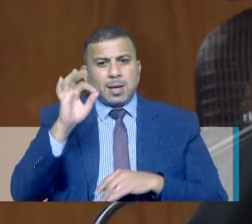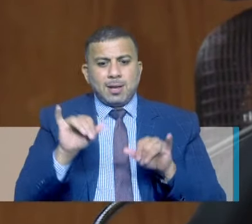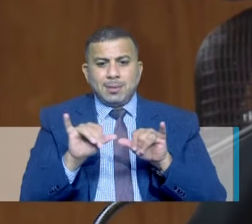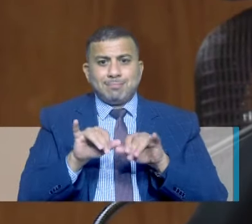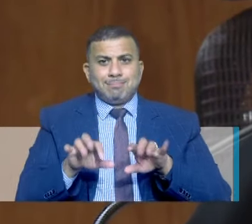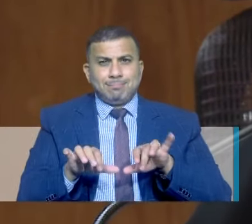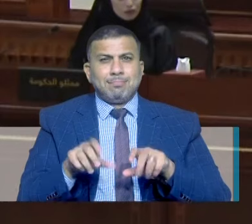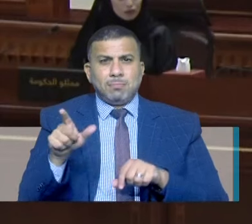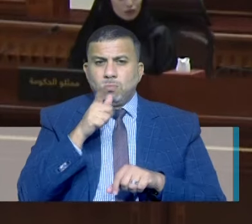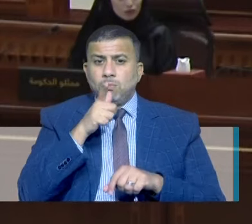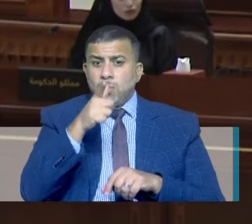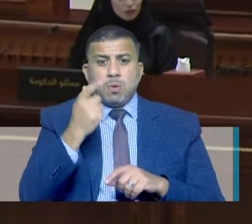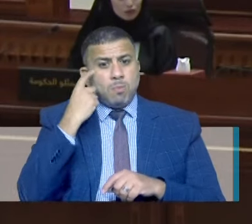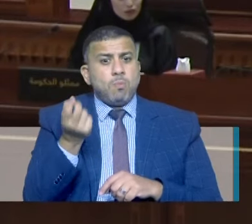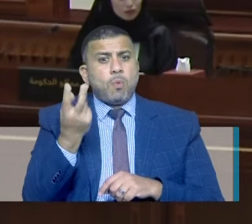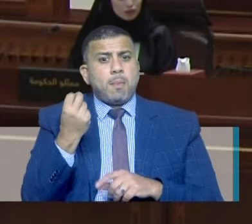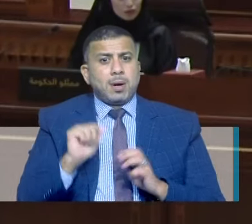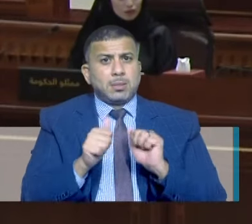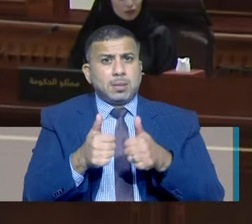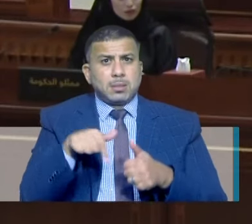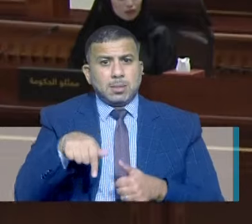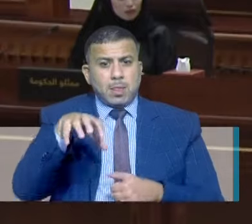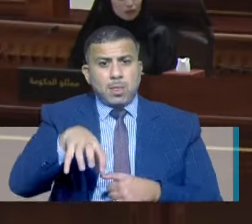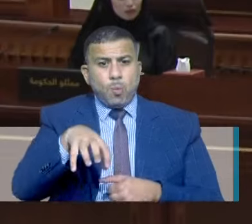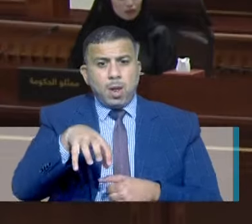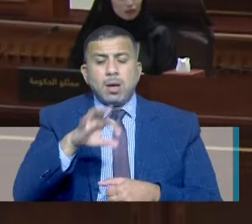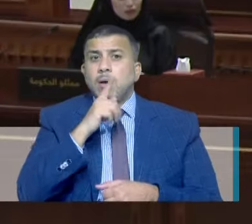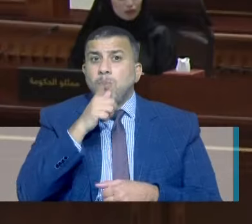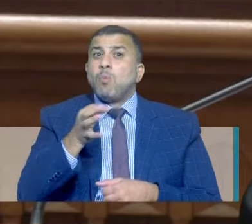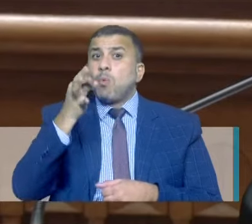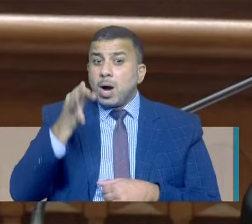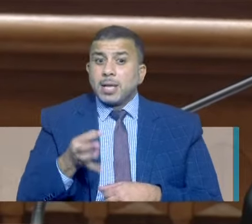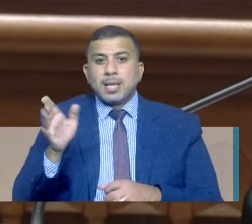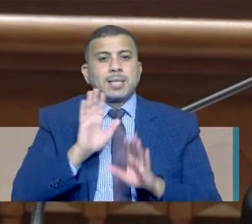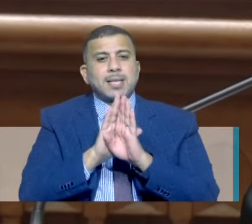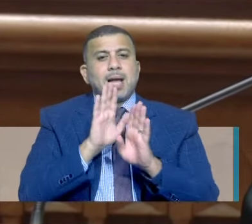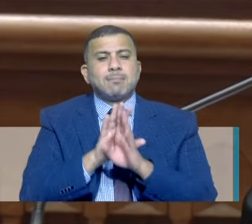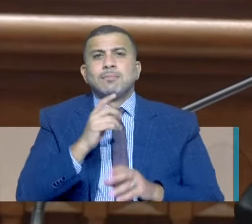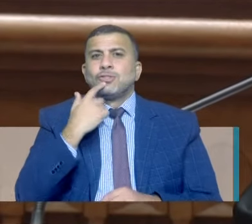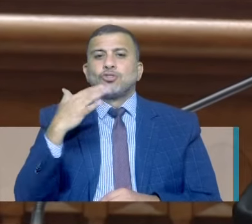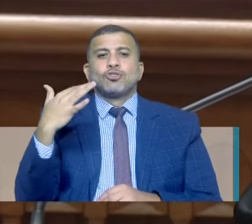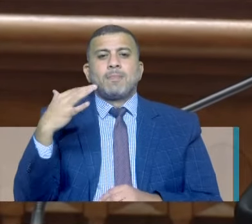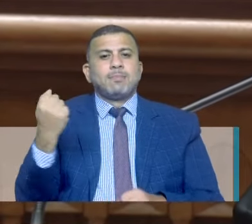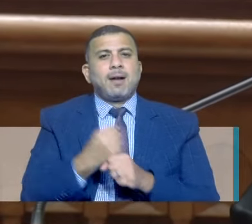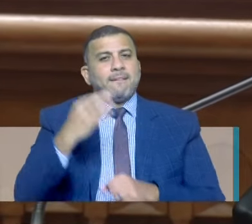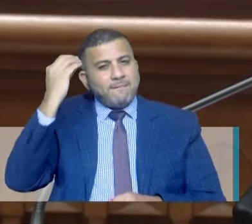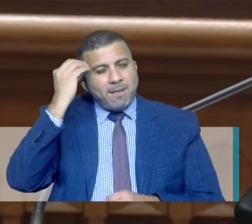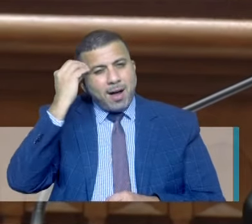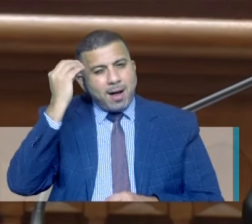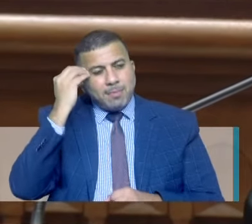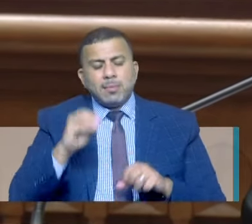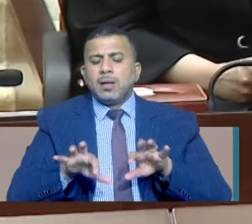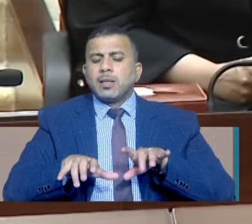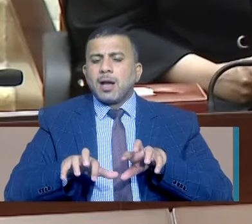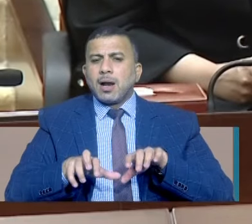الاصطناعي، مشيدين بمبادرات الدولة في هذا المجال، ومؤكدين دعمهم للجهود الشبابية في فهم الجوانب